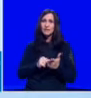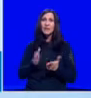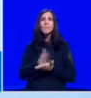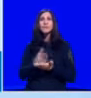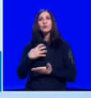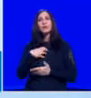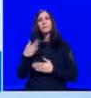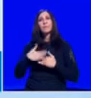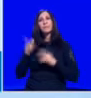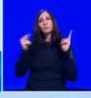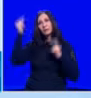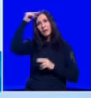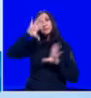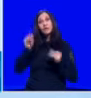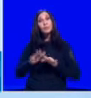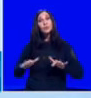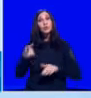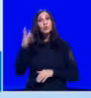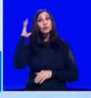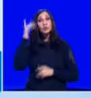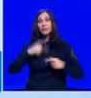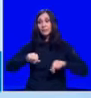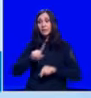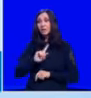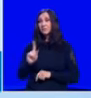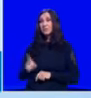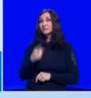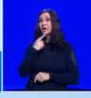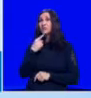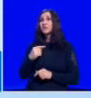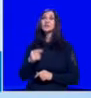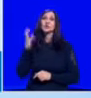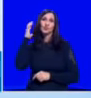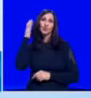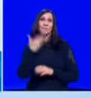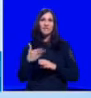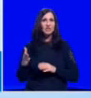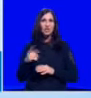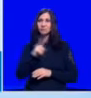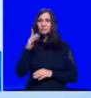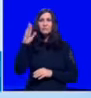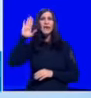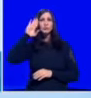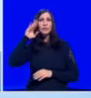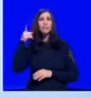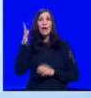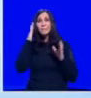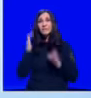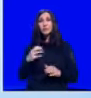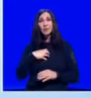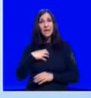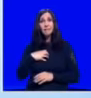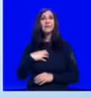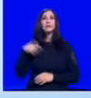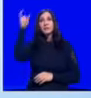Но при всички финал? Положения този служебен кабинет не може и не трябва да бъде наричан повече служебен. Той не е служебен. Добре. Той е правителство на ГЕРБ и на ДПС с